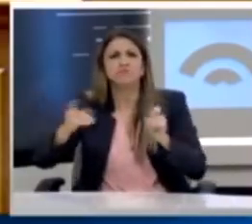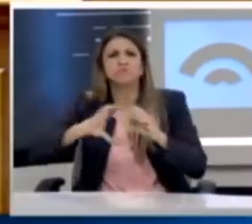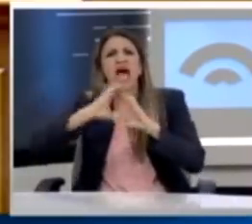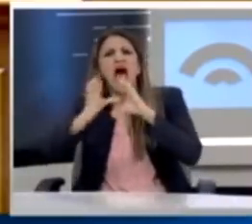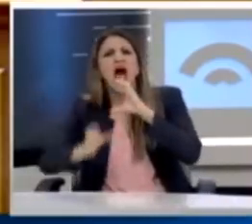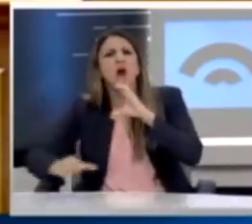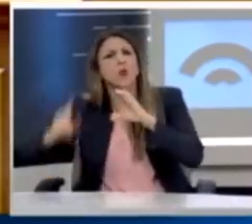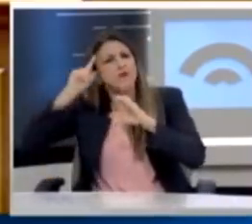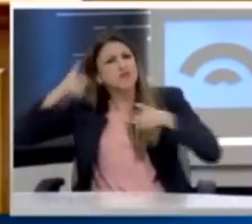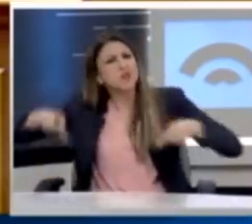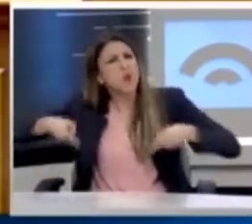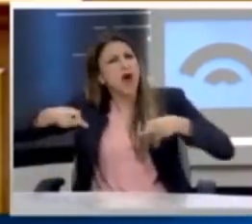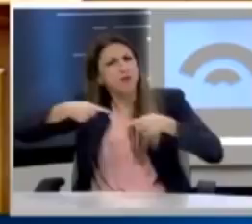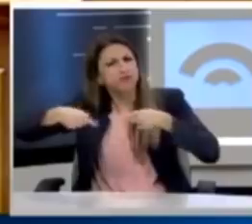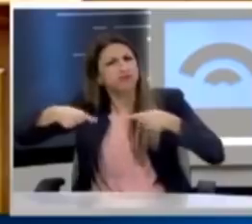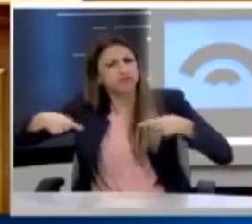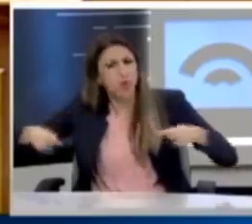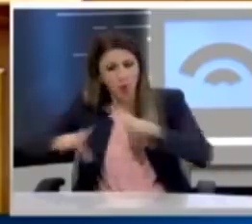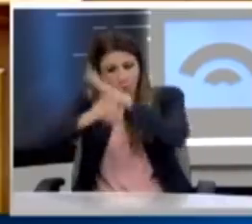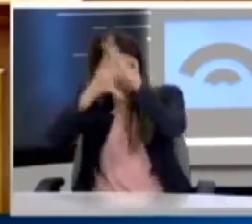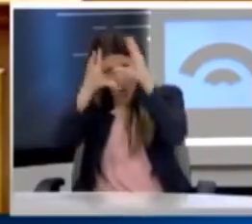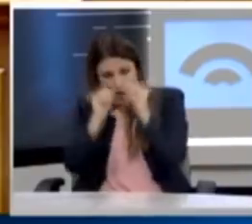ο οποίος έχει φτάσει στο σημείο